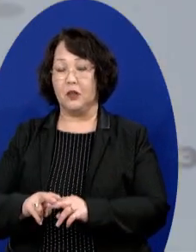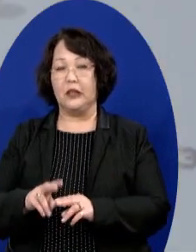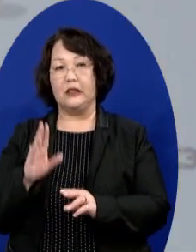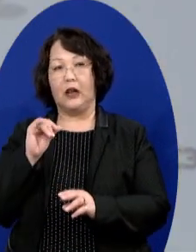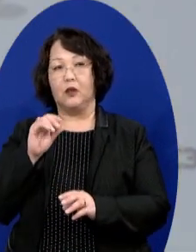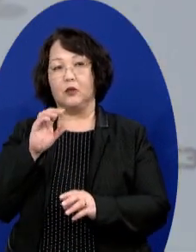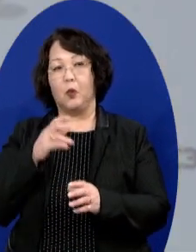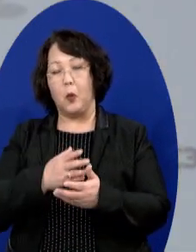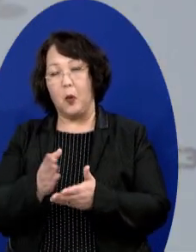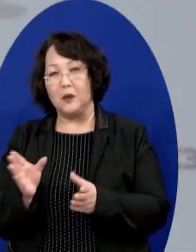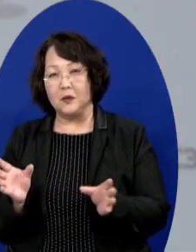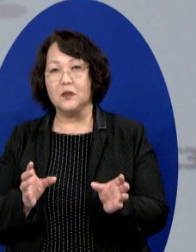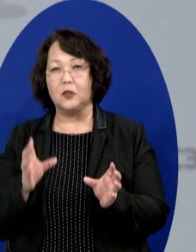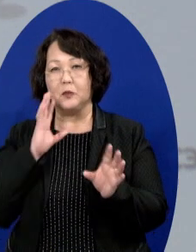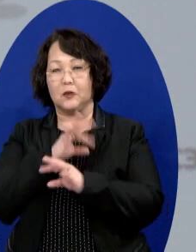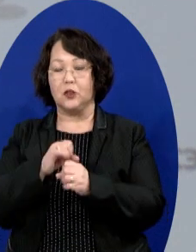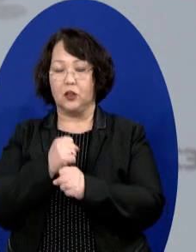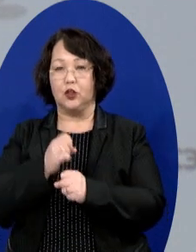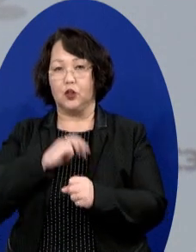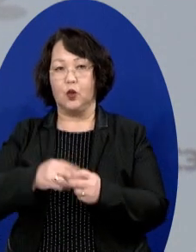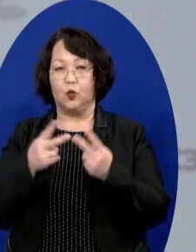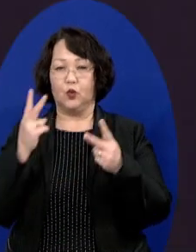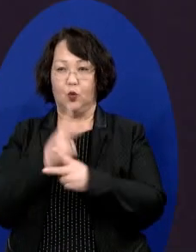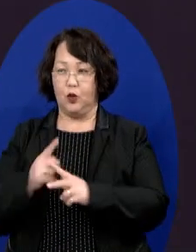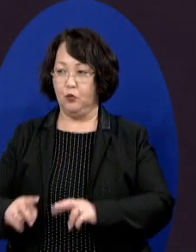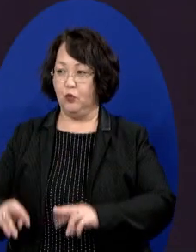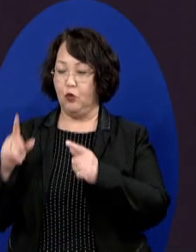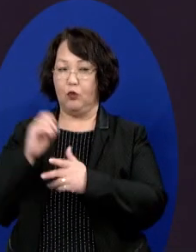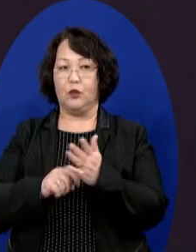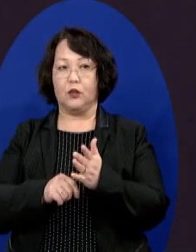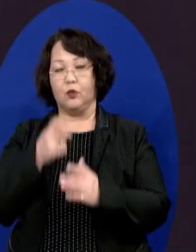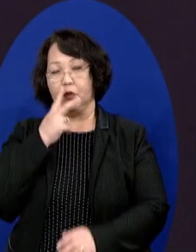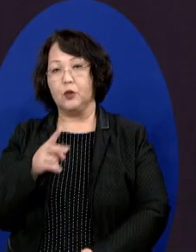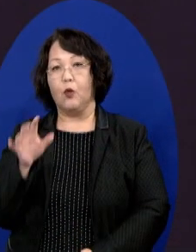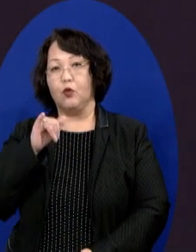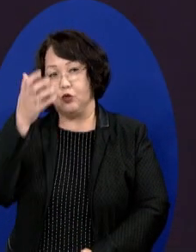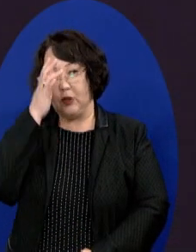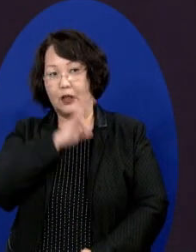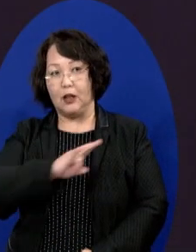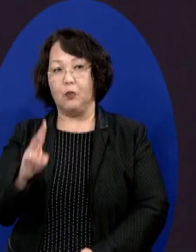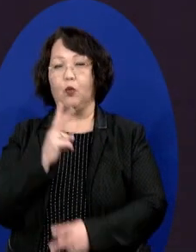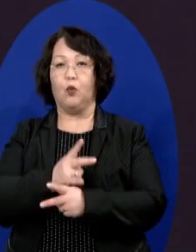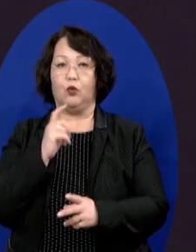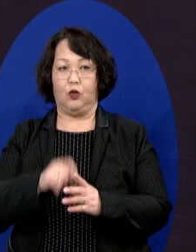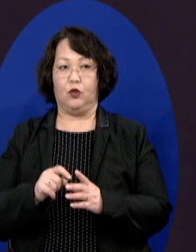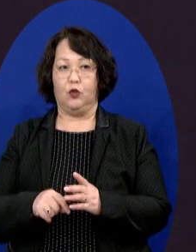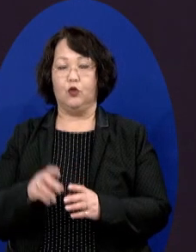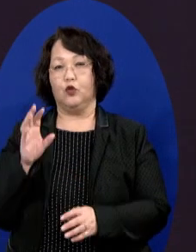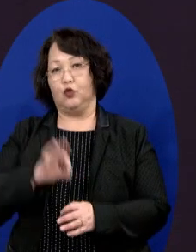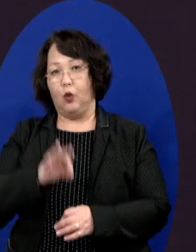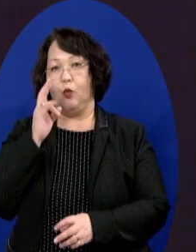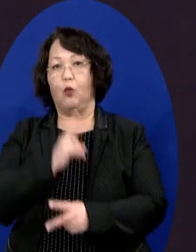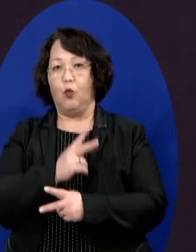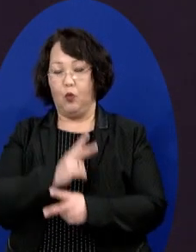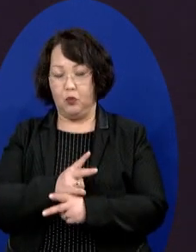тулд үндсэн хуульд нэмэлт өөрчлөлт оруулах шаардлагатай гэлээ. Улс төрийн намын хуулиндаа жишээ нь сонгуулийн